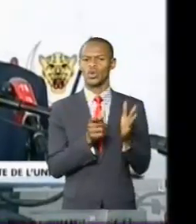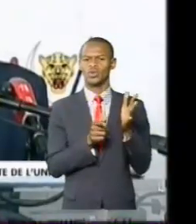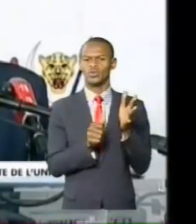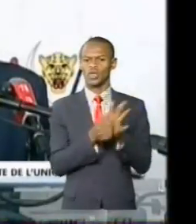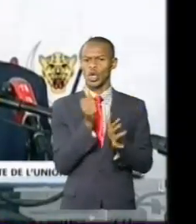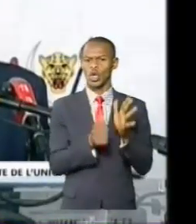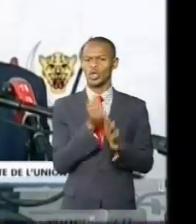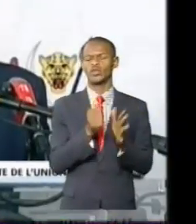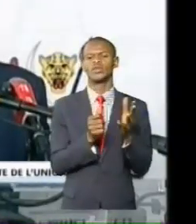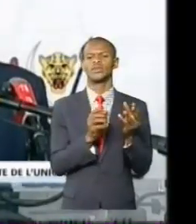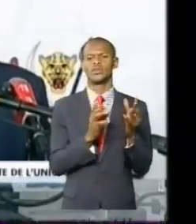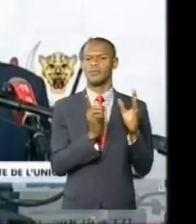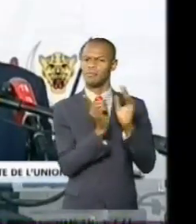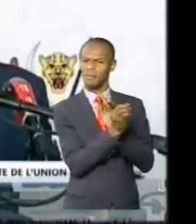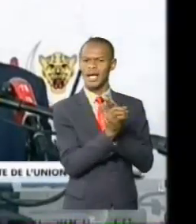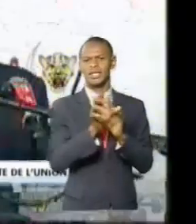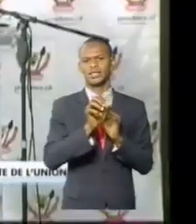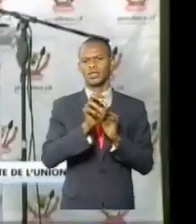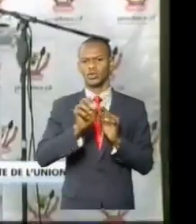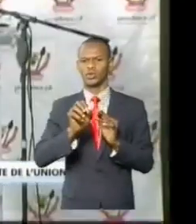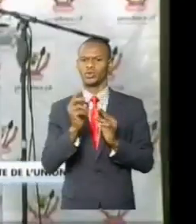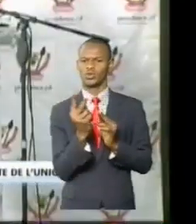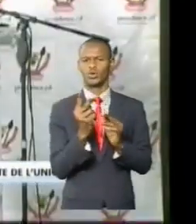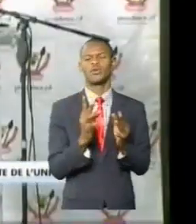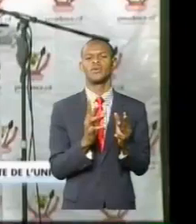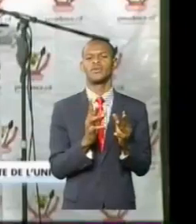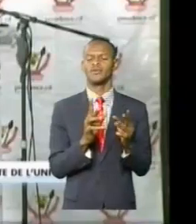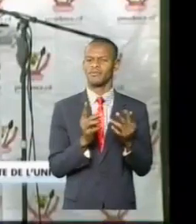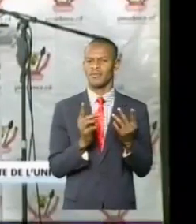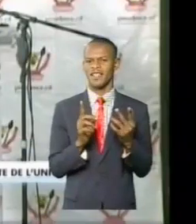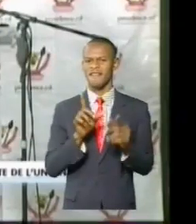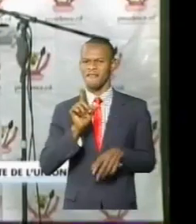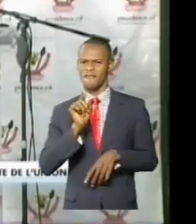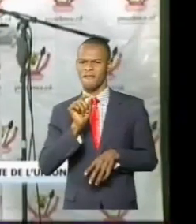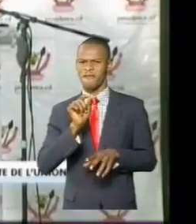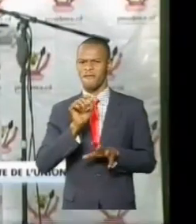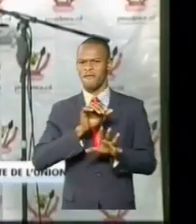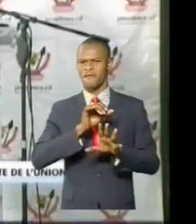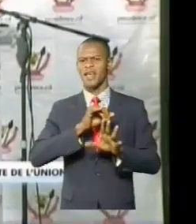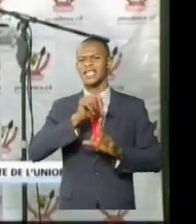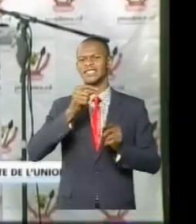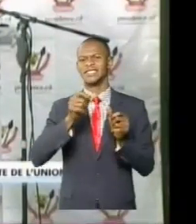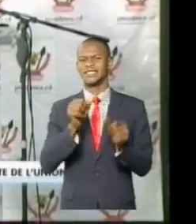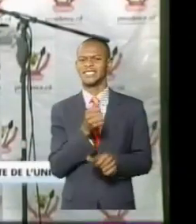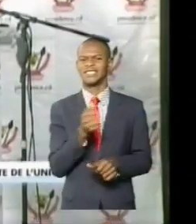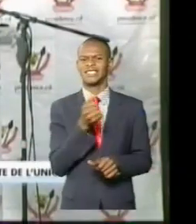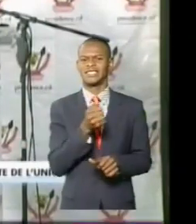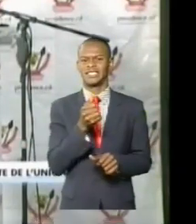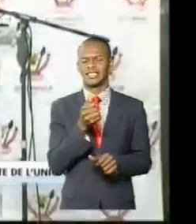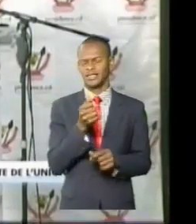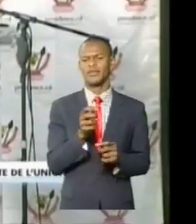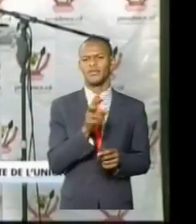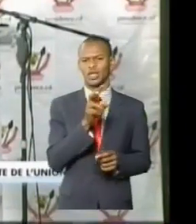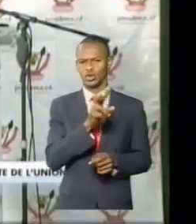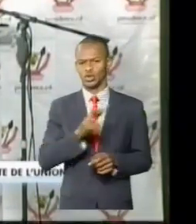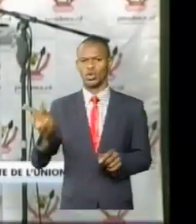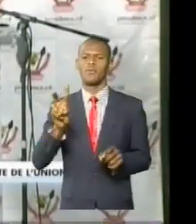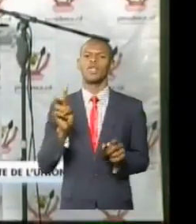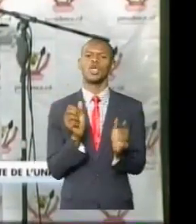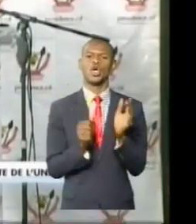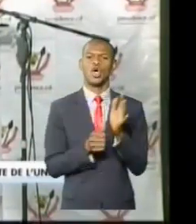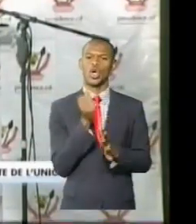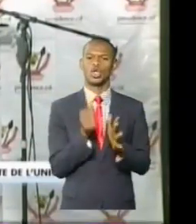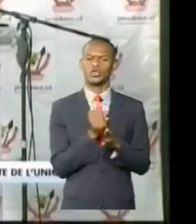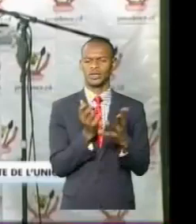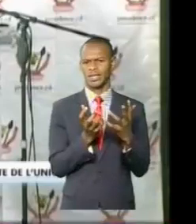11-002 du 20 janvier 2011, portant révision de certains articles de la Constitution